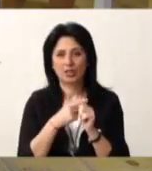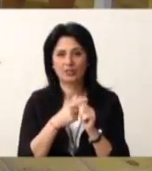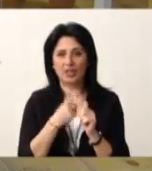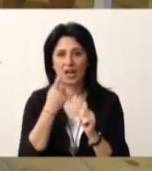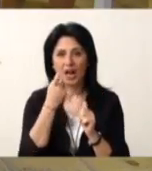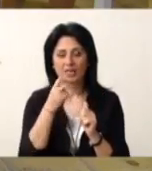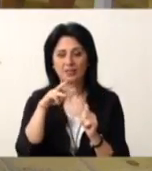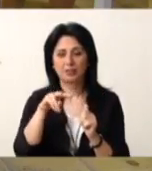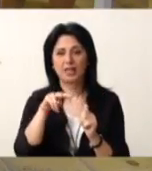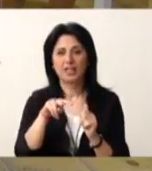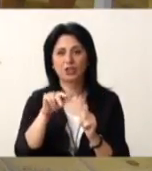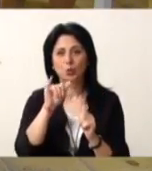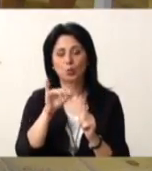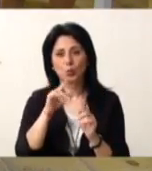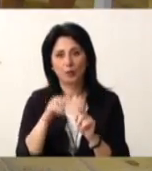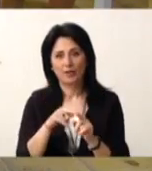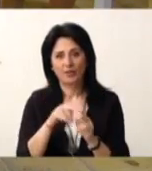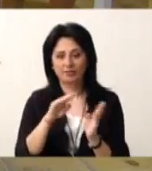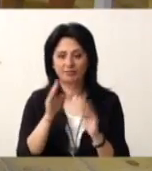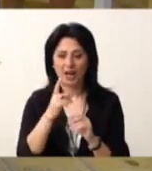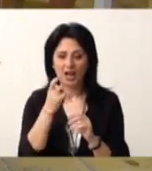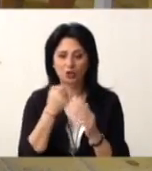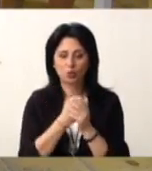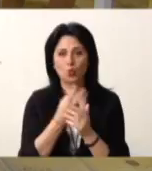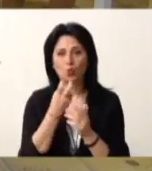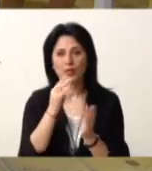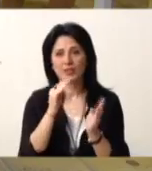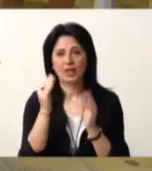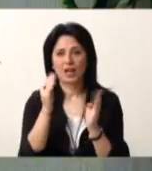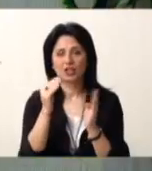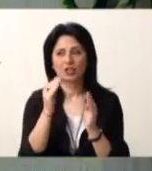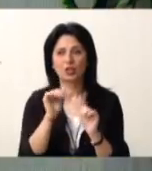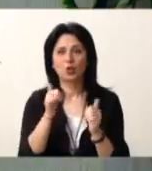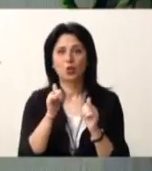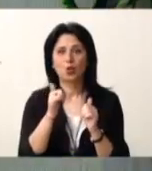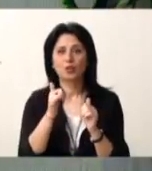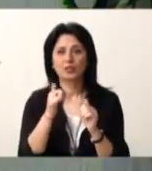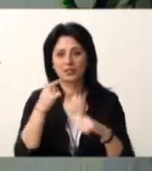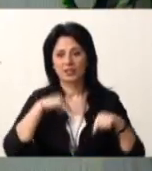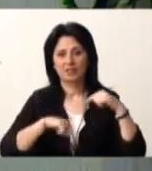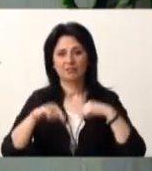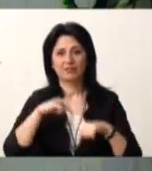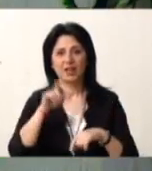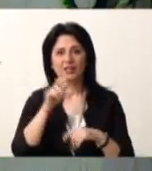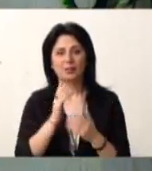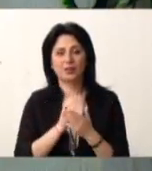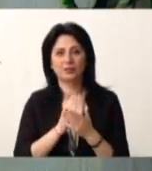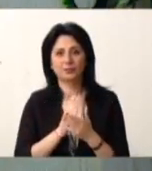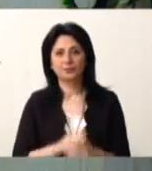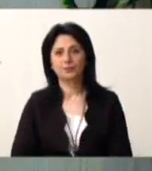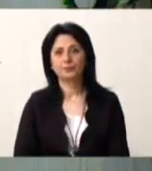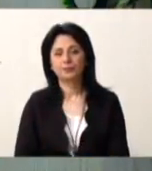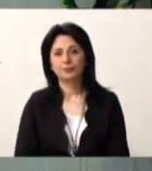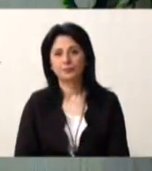100 მილილიტრიანი ულუფა და მერყეობა 100-დან 200-მდე გააჩნია, როგორი კონსტიტუციური ტიპის ადამიანზე